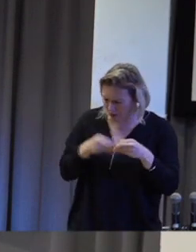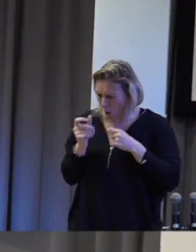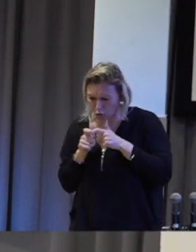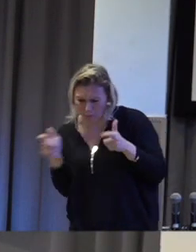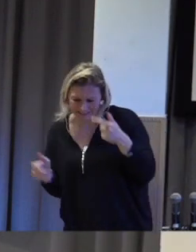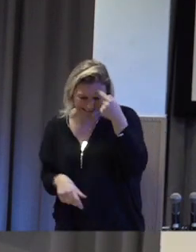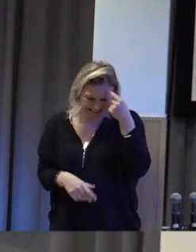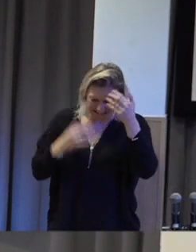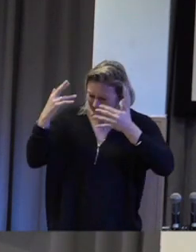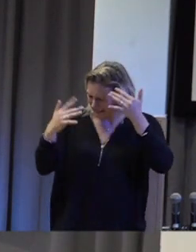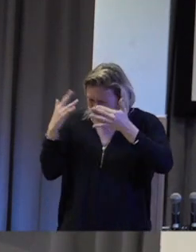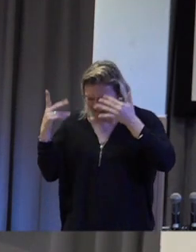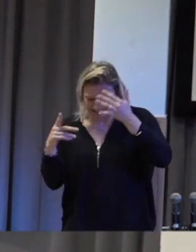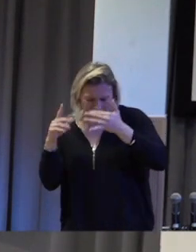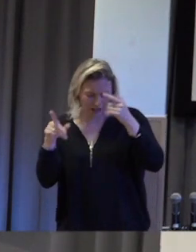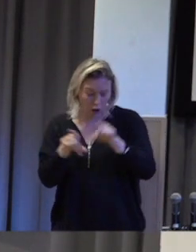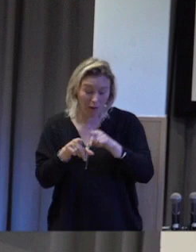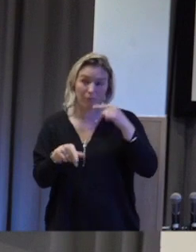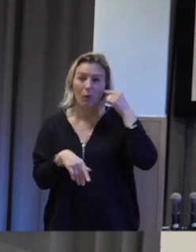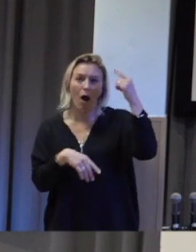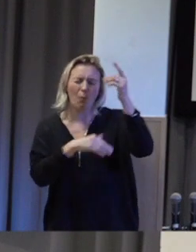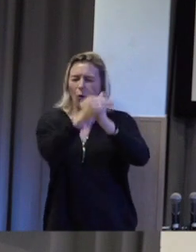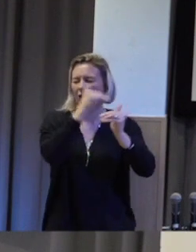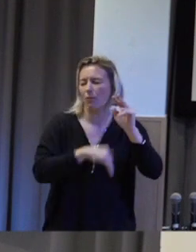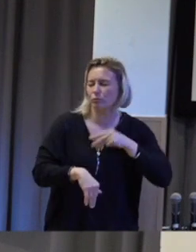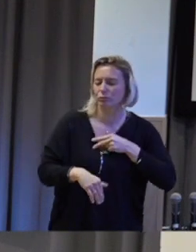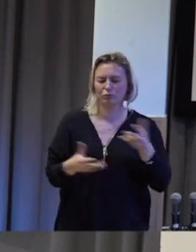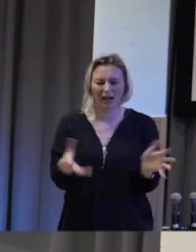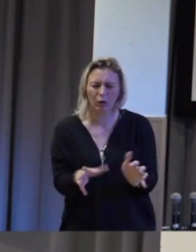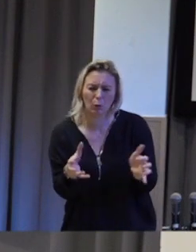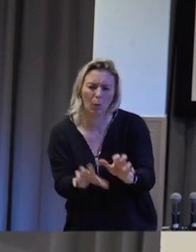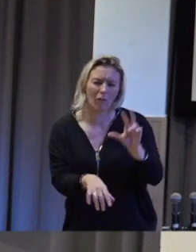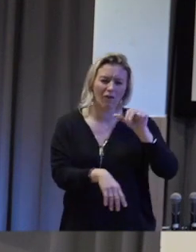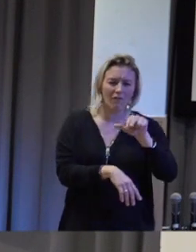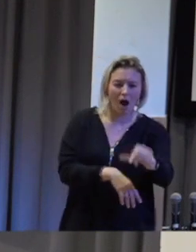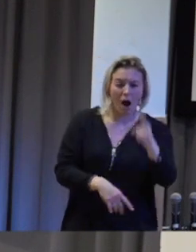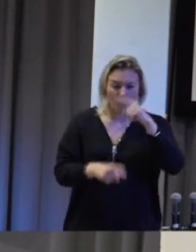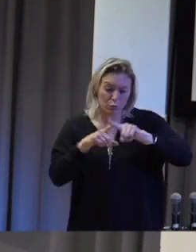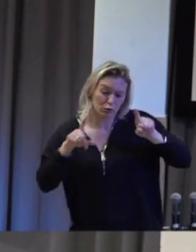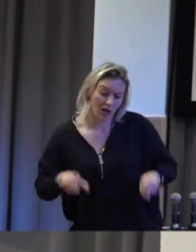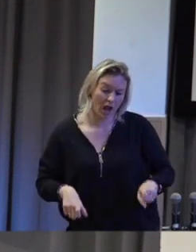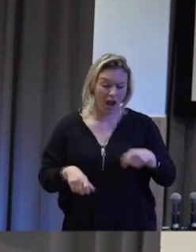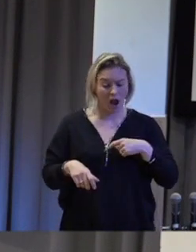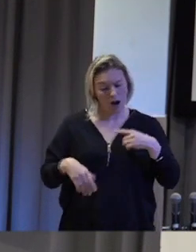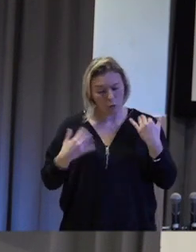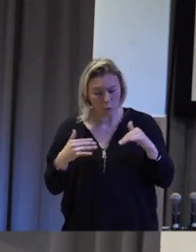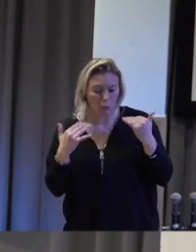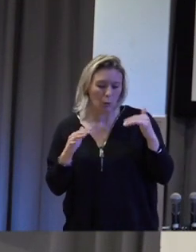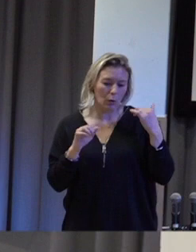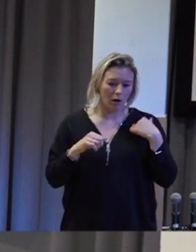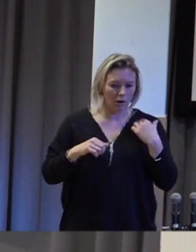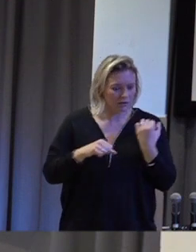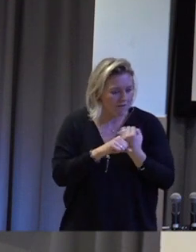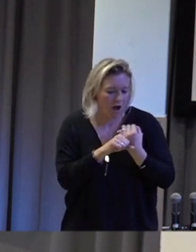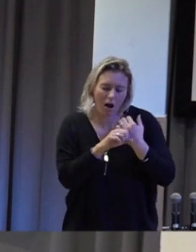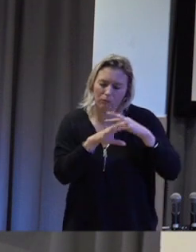à de nombreux problèmes. Tes programmes, tes réunions, ton budget qui est déjà bouclé.